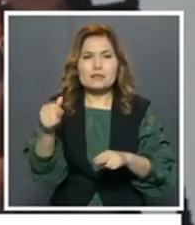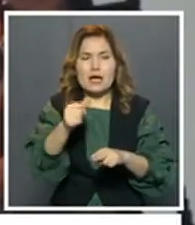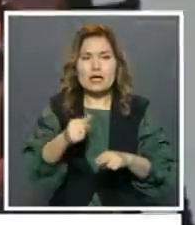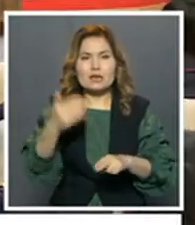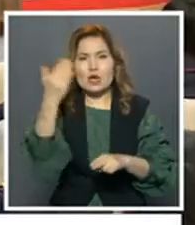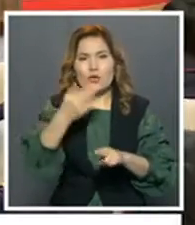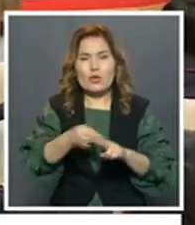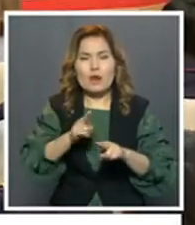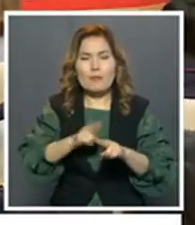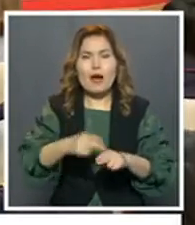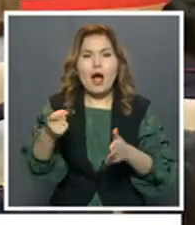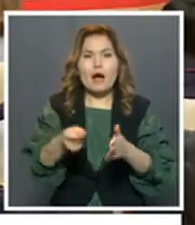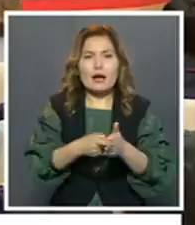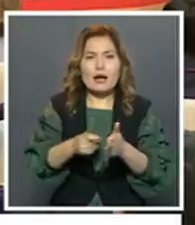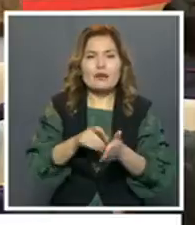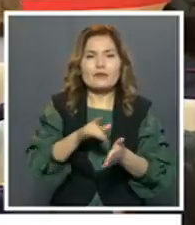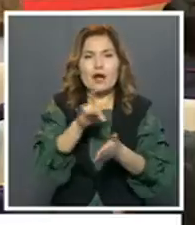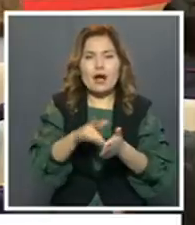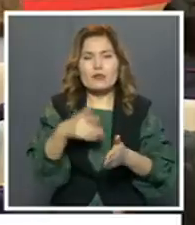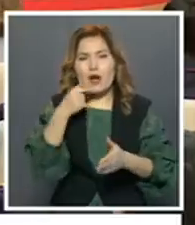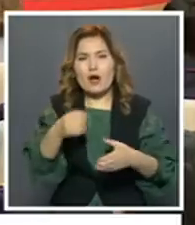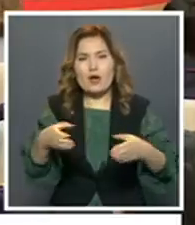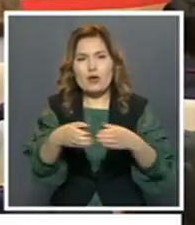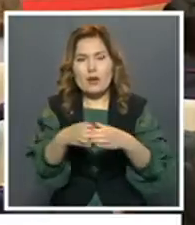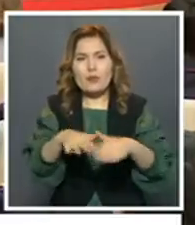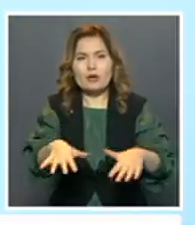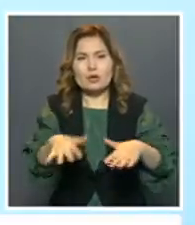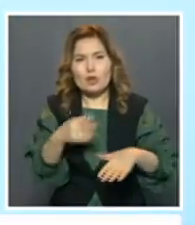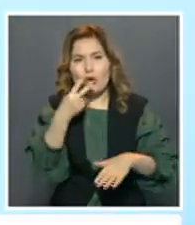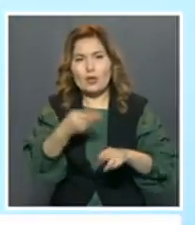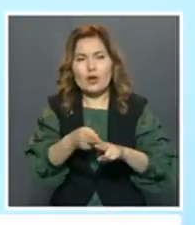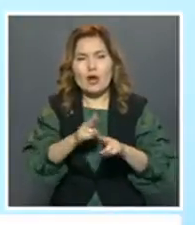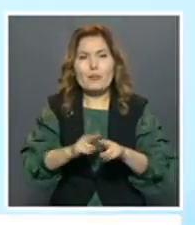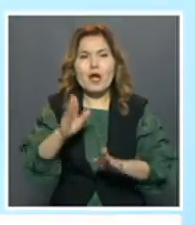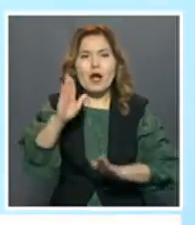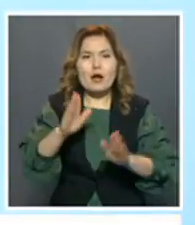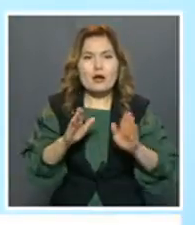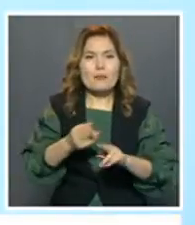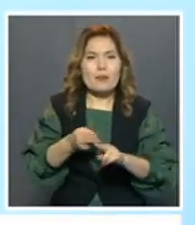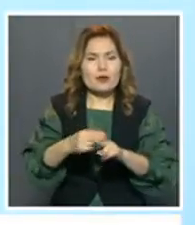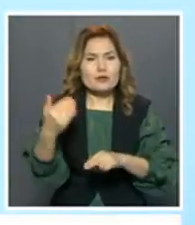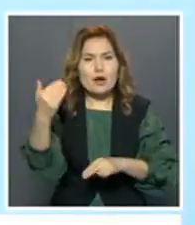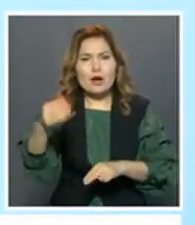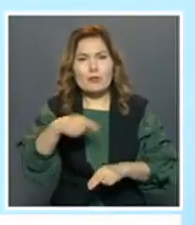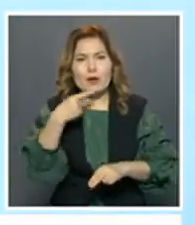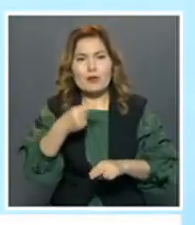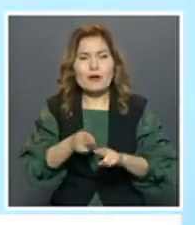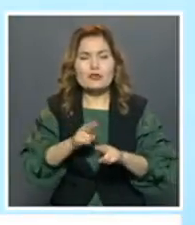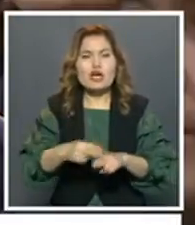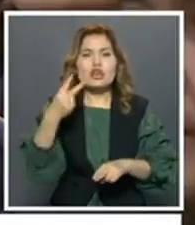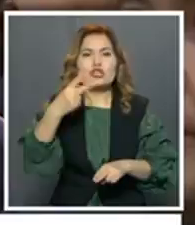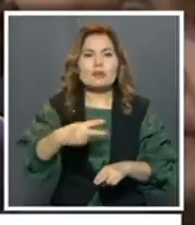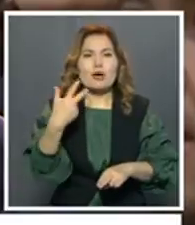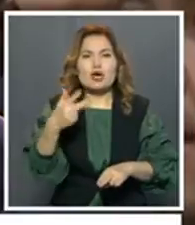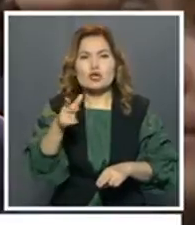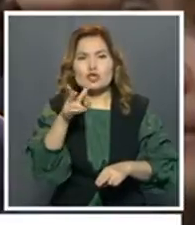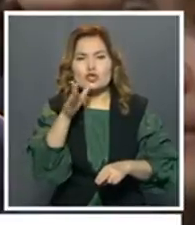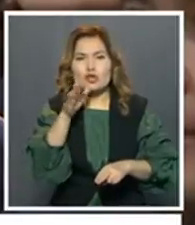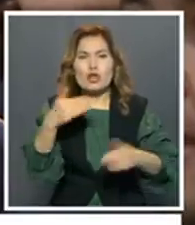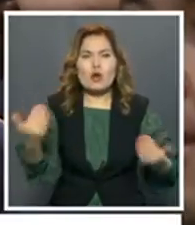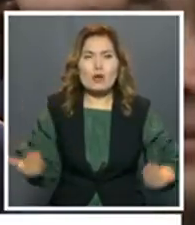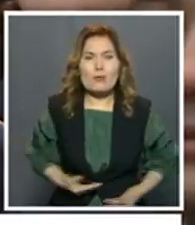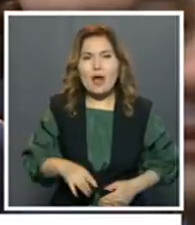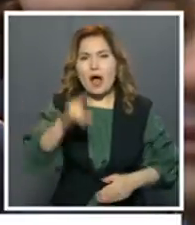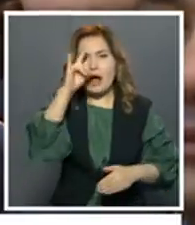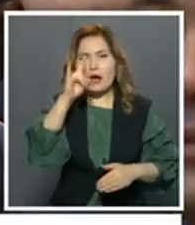академиясының курсанттары болашақ тергеушілер тамашалады. Қоюшы режиссер Алексей Каменскийдің айтуынша, небәрі 23 жыл өмір сүрген қазақ